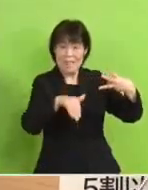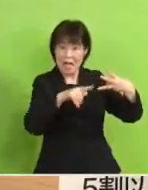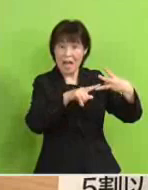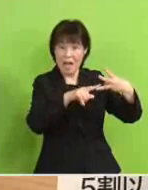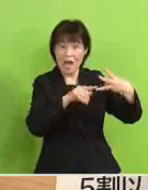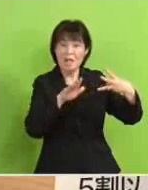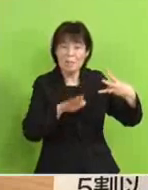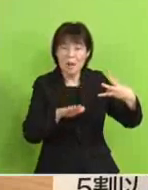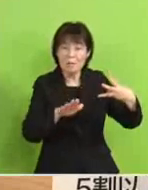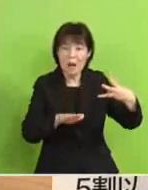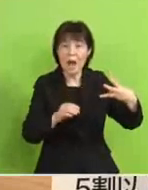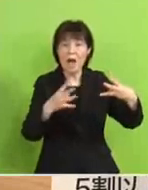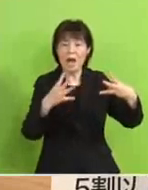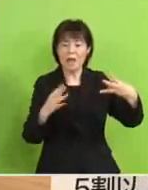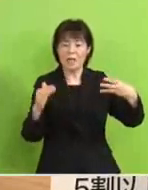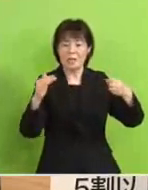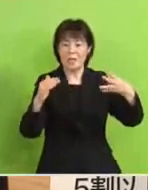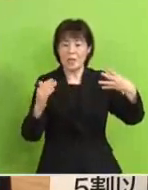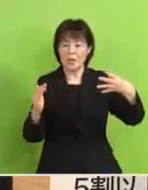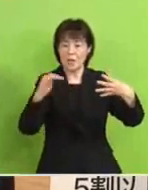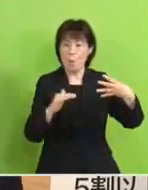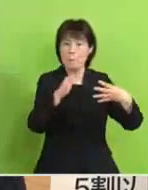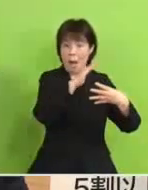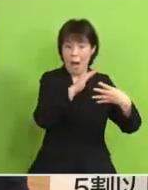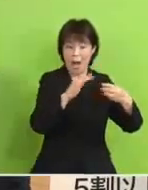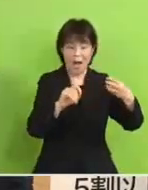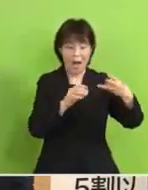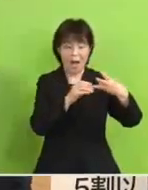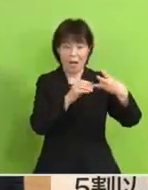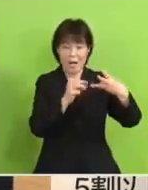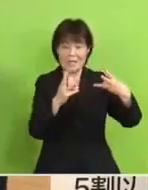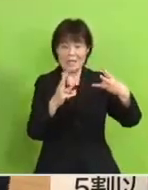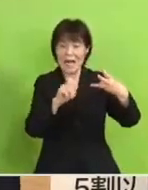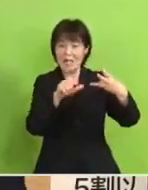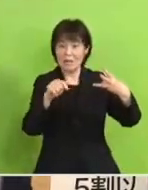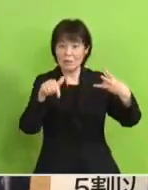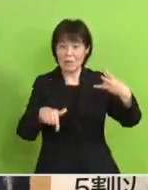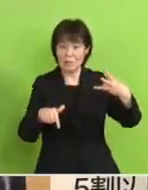下が今の第4波、3月下旬以降となります。